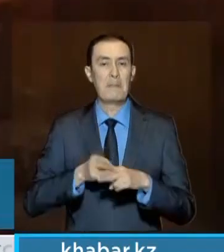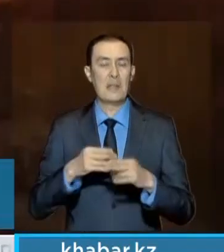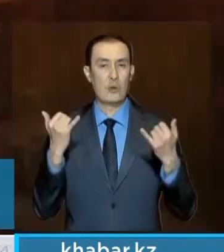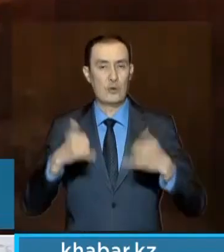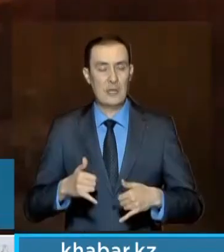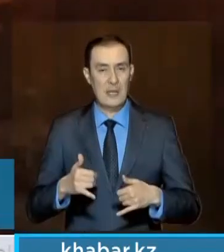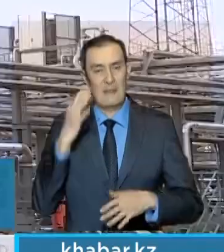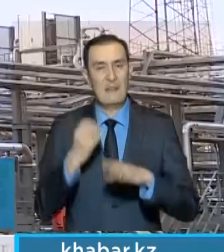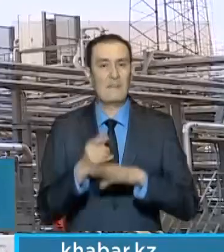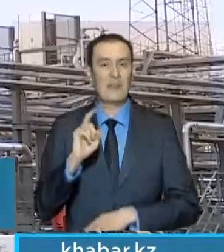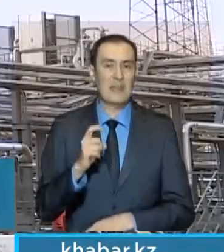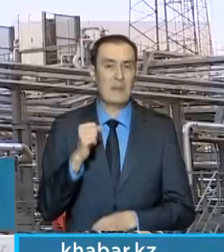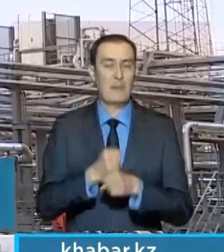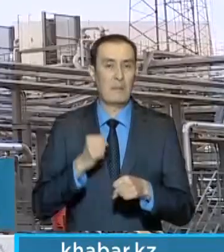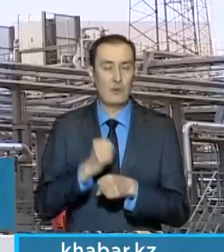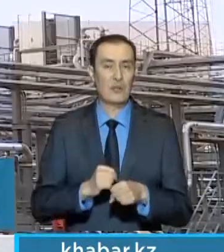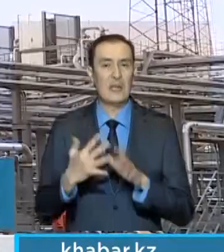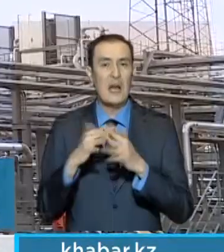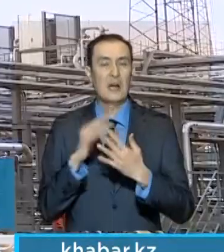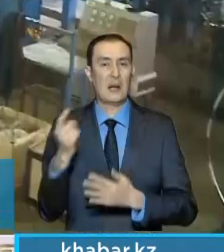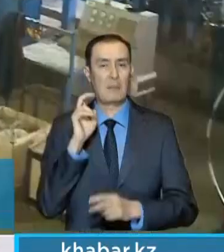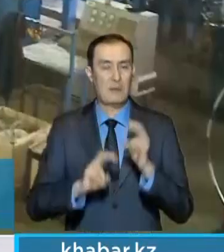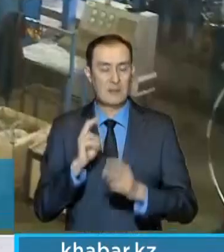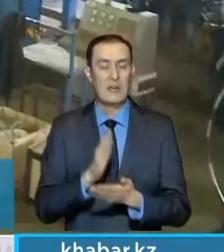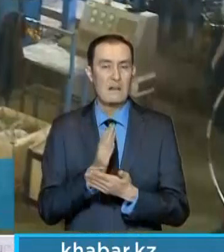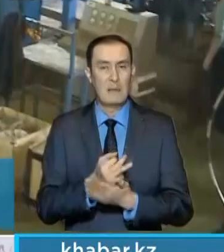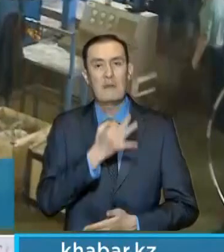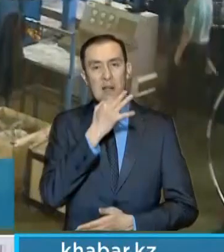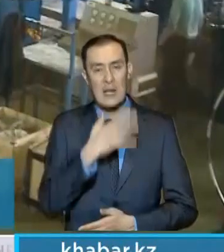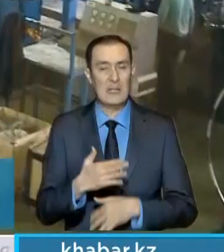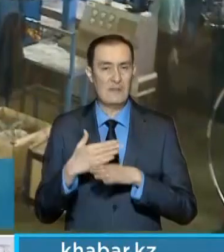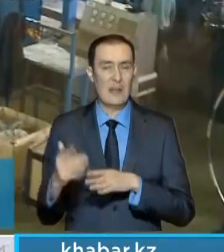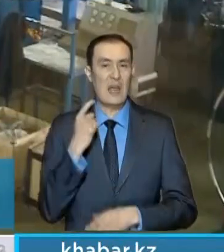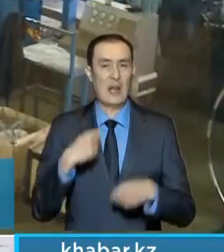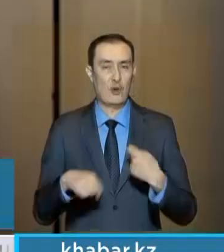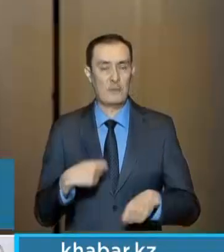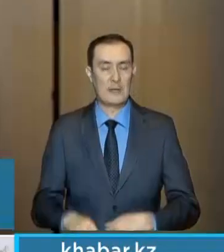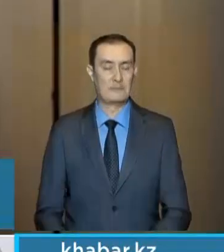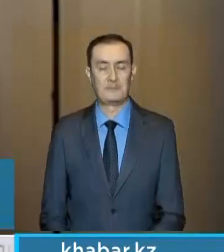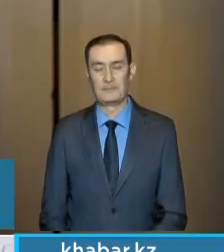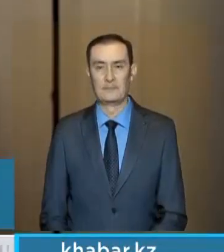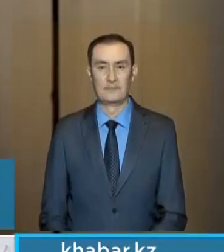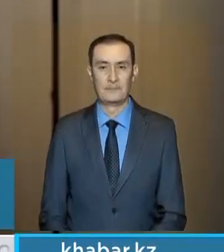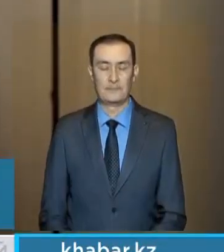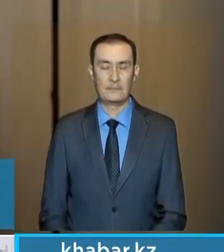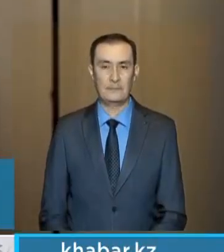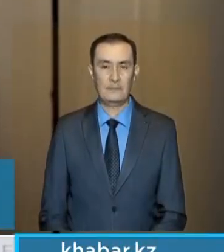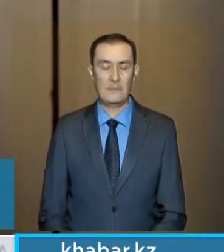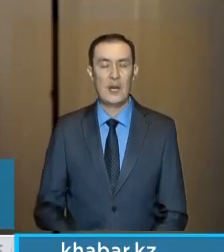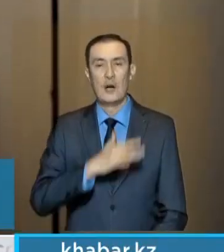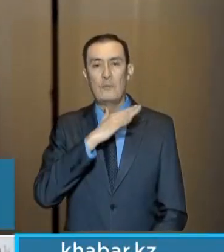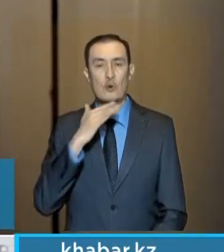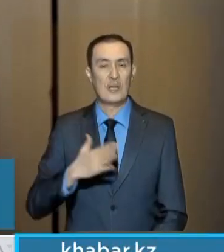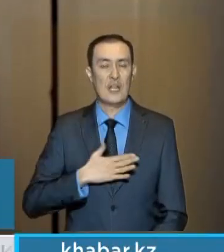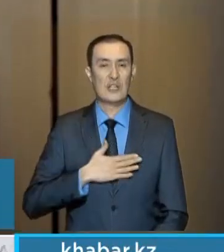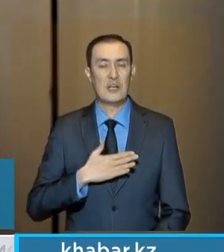нефтехимия нефтепереработка и агропромышленность всё ещё остаются привлекательными секторами экономики многие